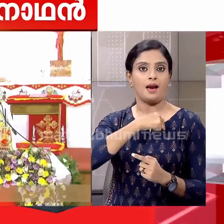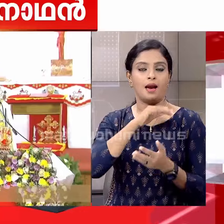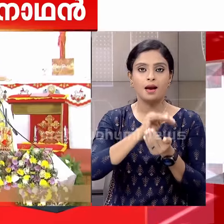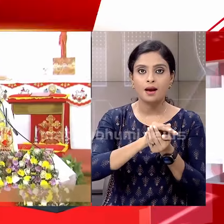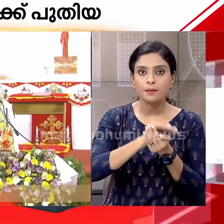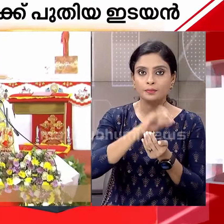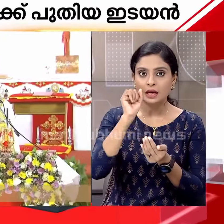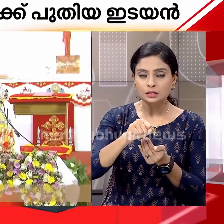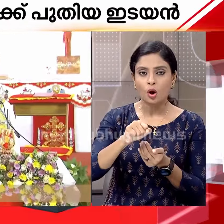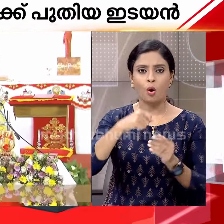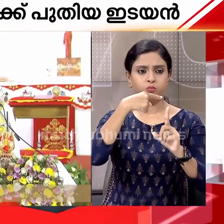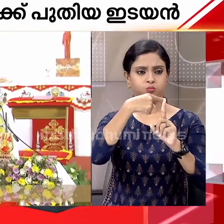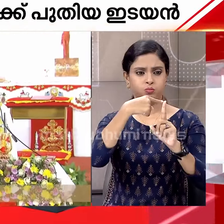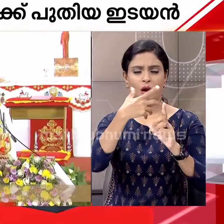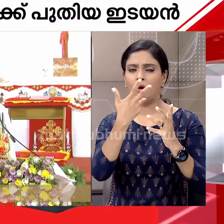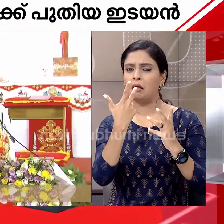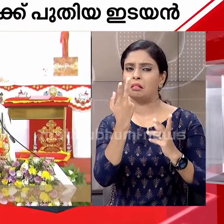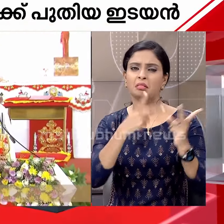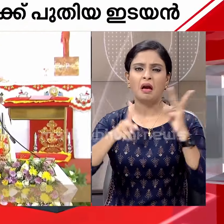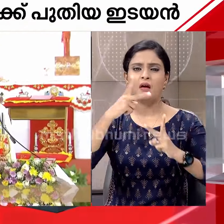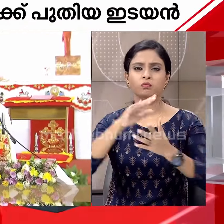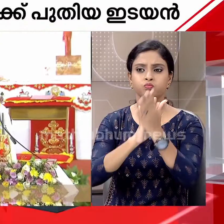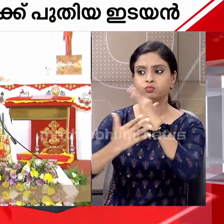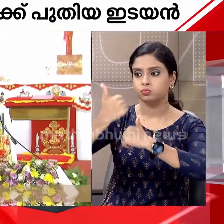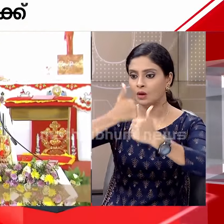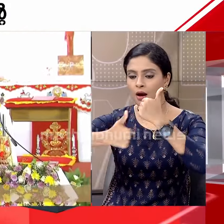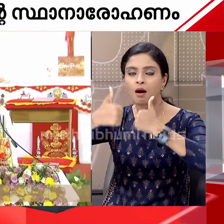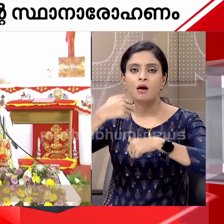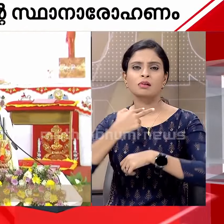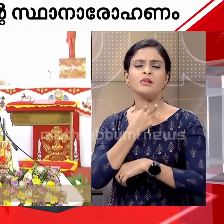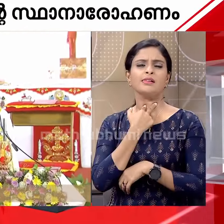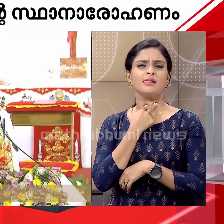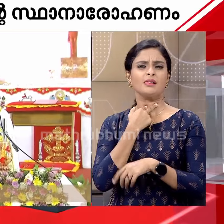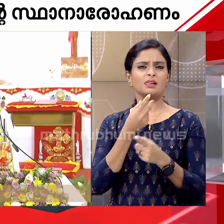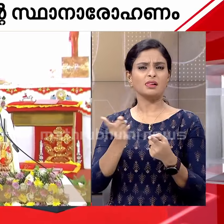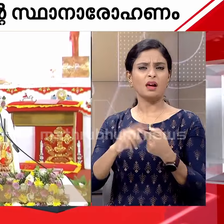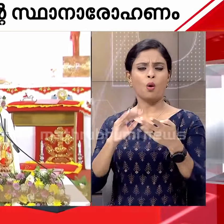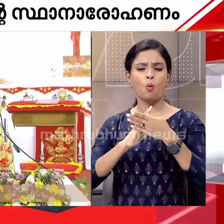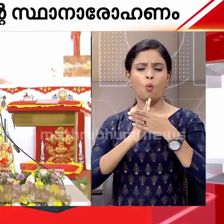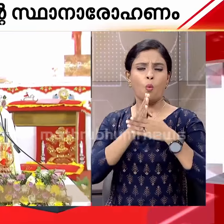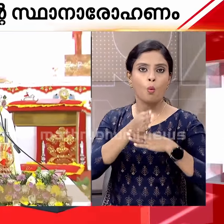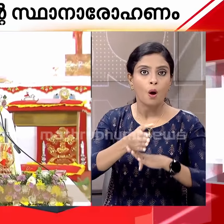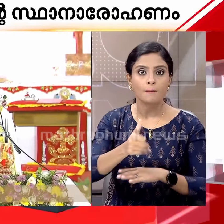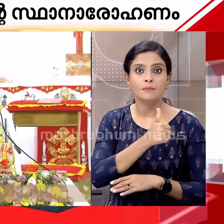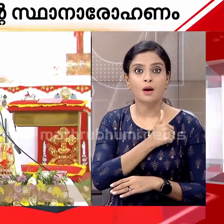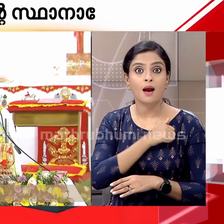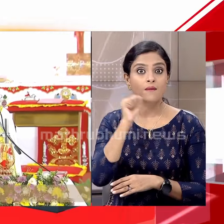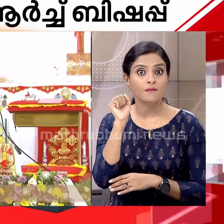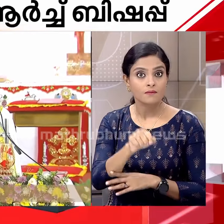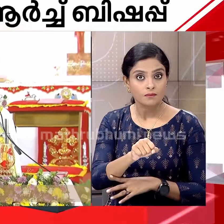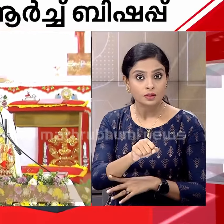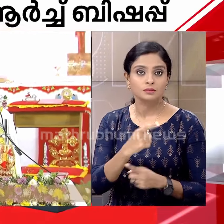പ്രതിസന്ധികളെയും പ്രതികൂല സാഹചര്യങ്ങളെയും തരണം ചെയ്യാനുള്ള മനസ്സിൻ്റെ ദൈവികമായ കഴിവുണ്ട്. അത് ധാർമ്മികതയാണ്,